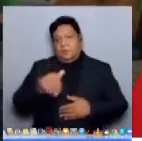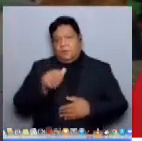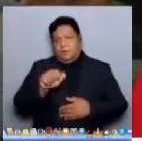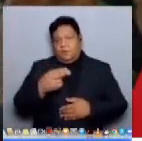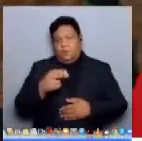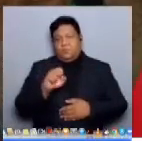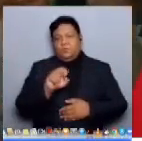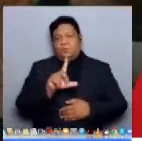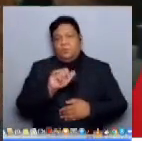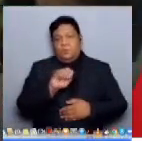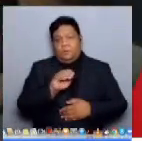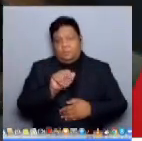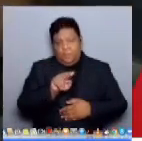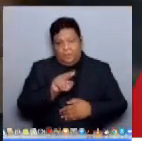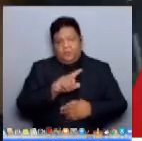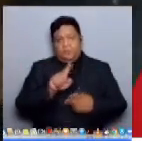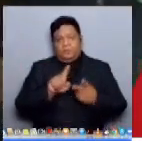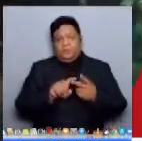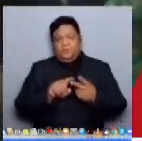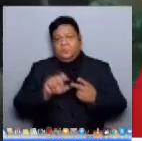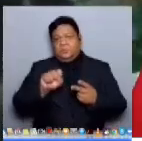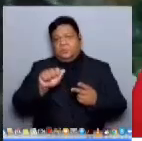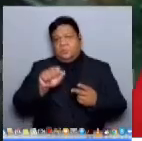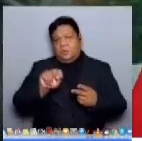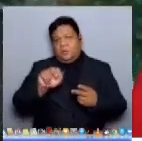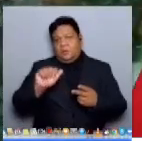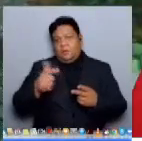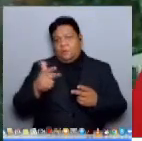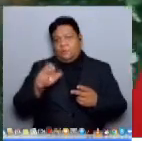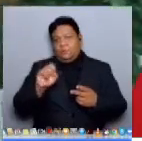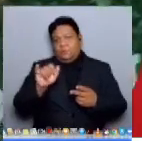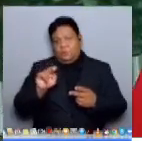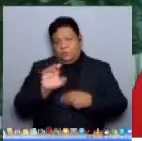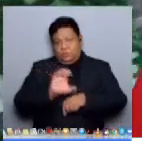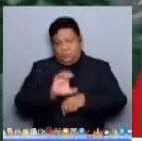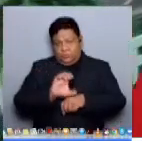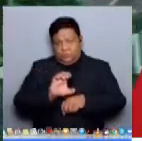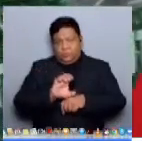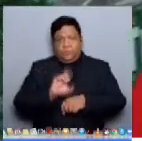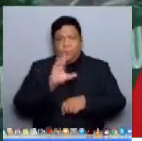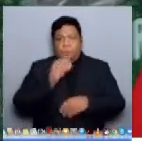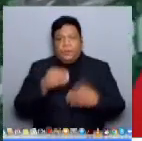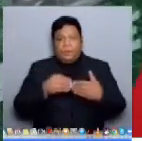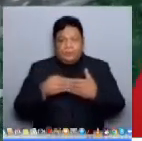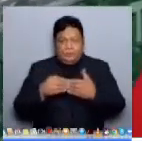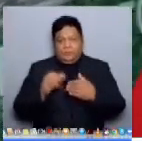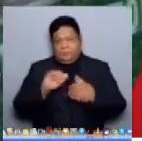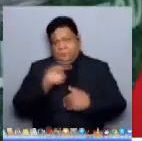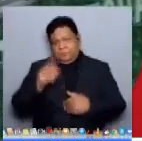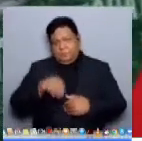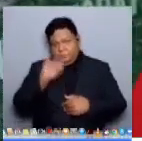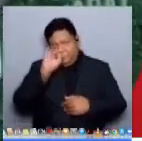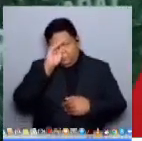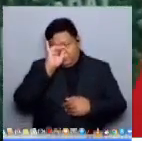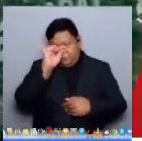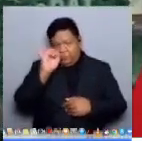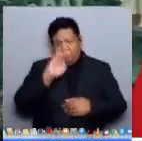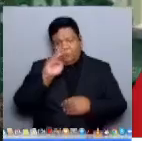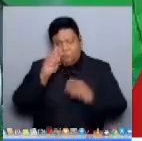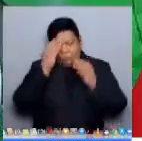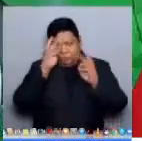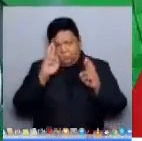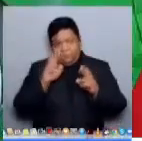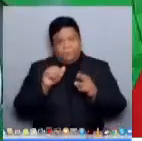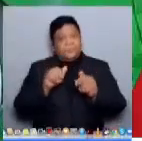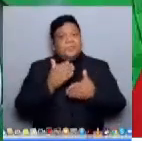ngayong umaga. Pangungunahan ito ni Manila Mayor Isko Moreno. Sarado sa mga motorista ang ilang kalsada para sa pagdiriwang. Mula